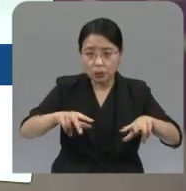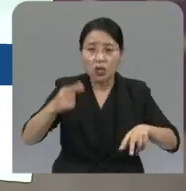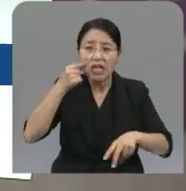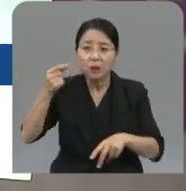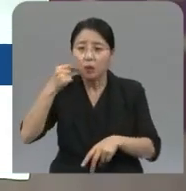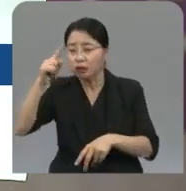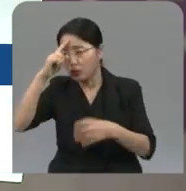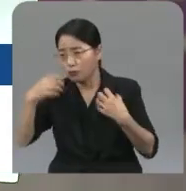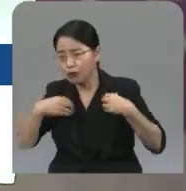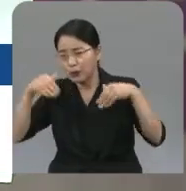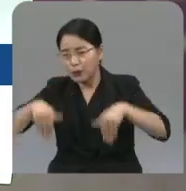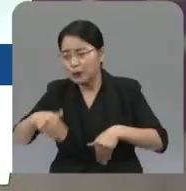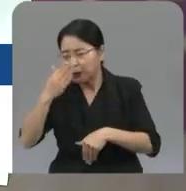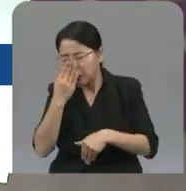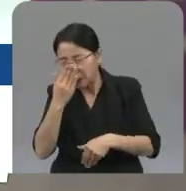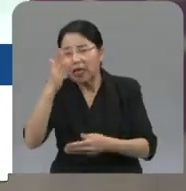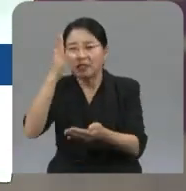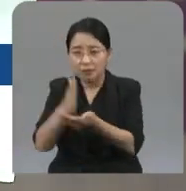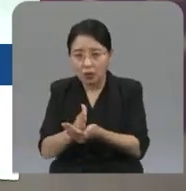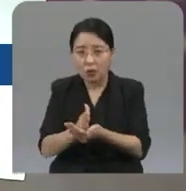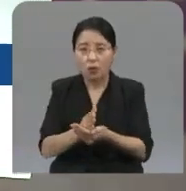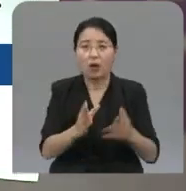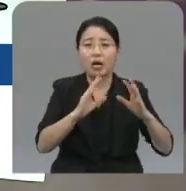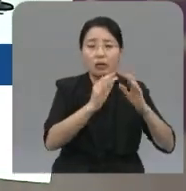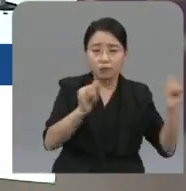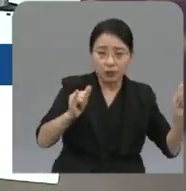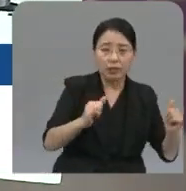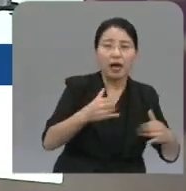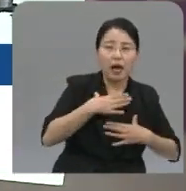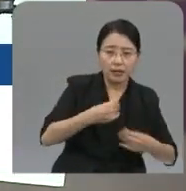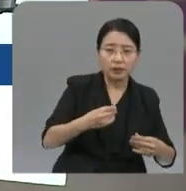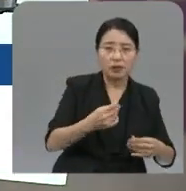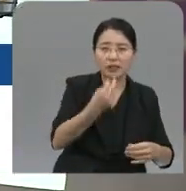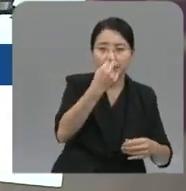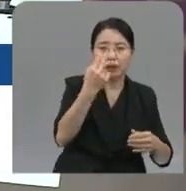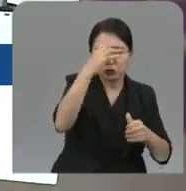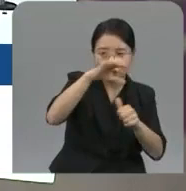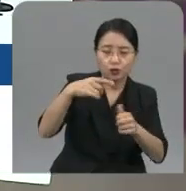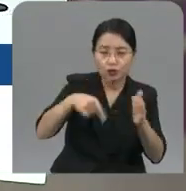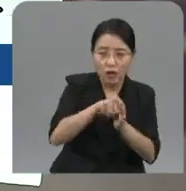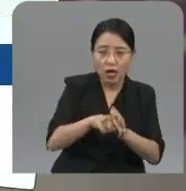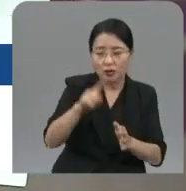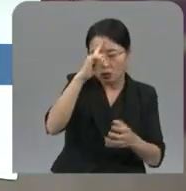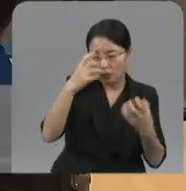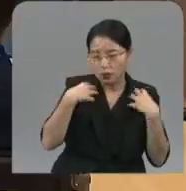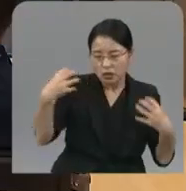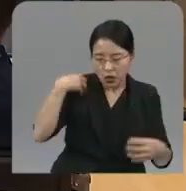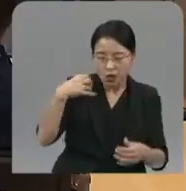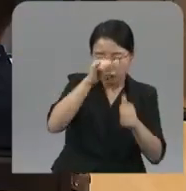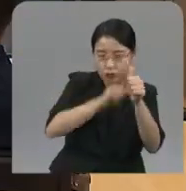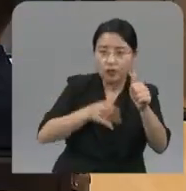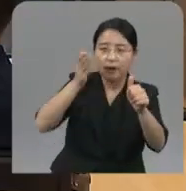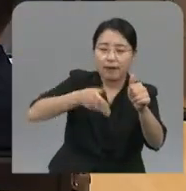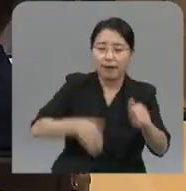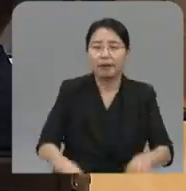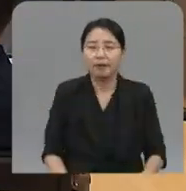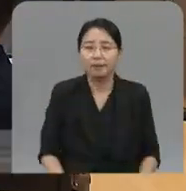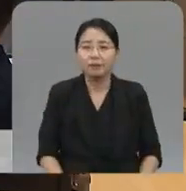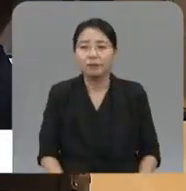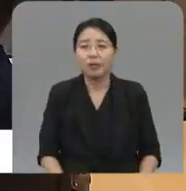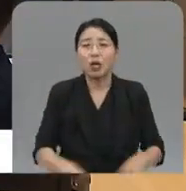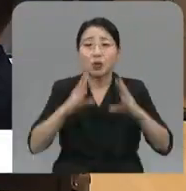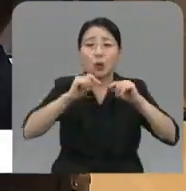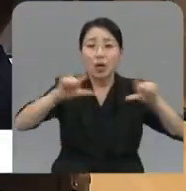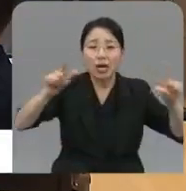un grand rassemblement de citoyens et prévu ce samedi sur la place de konamone en plein centre de Séoul sera